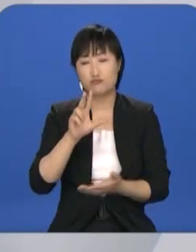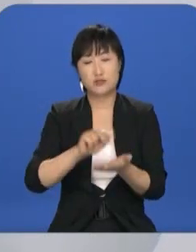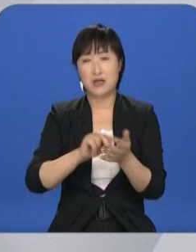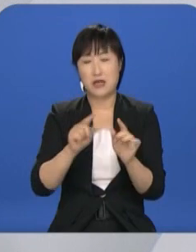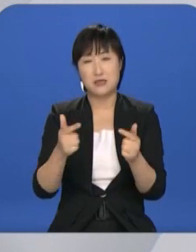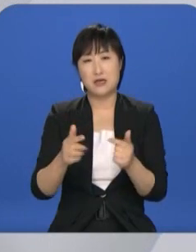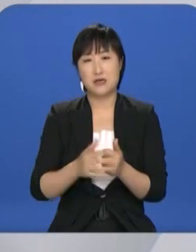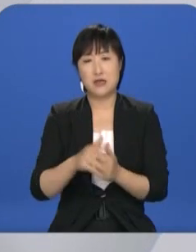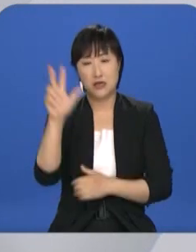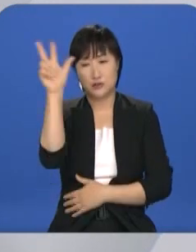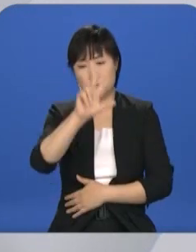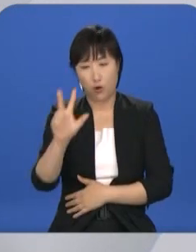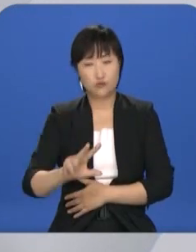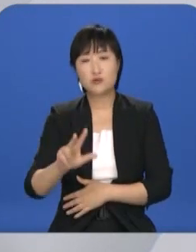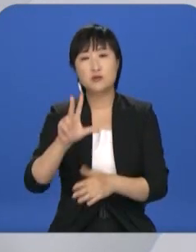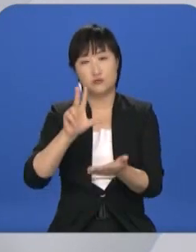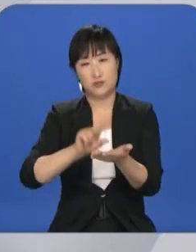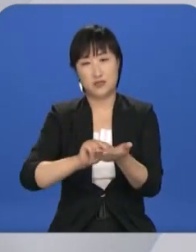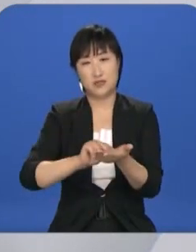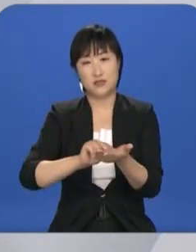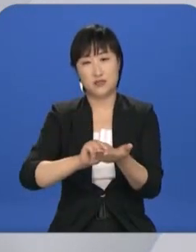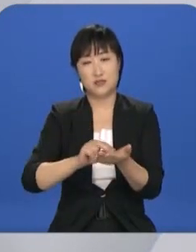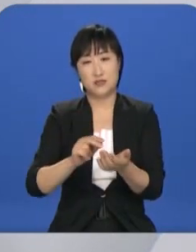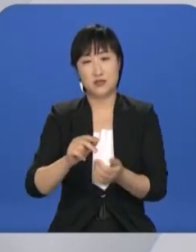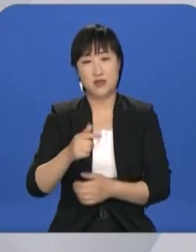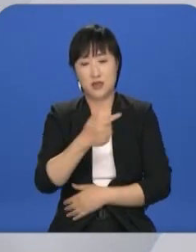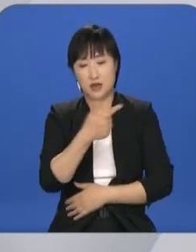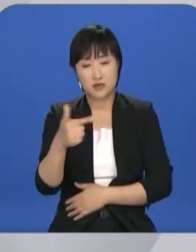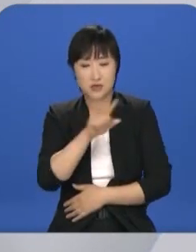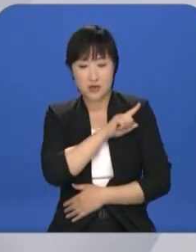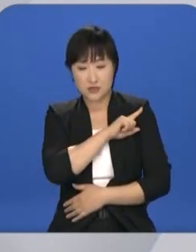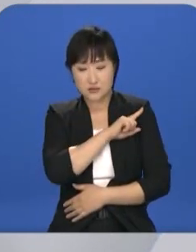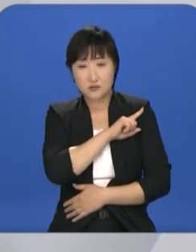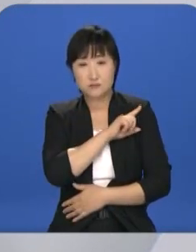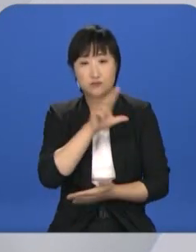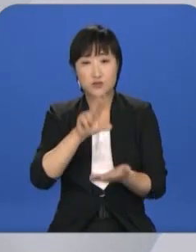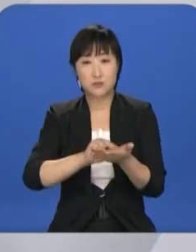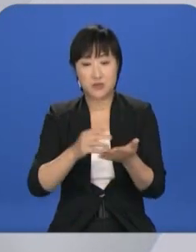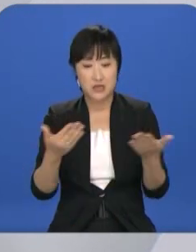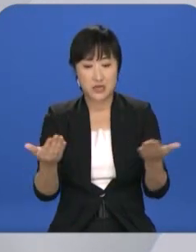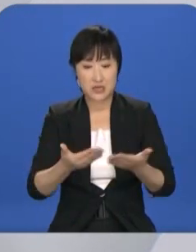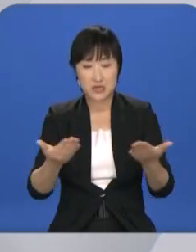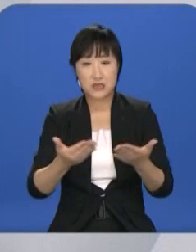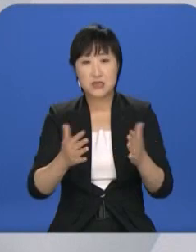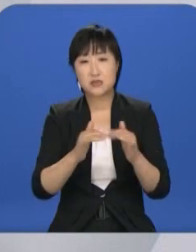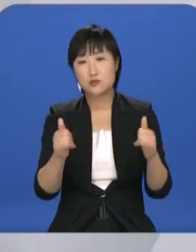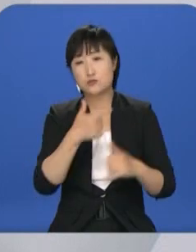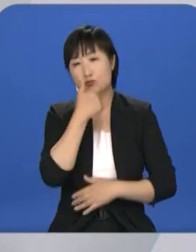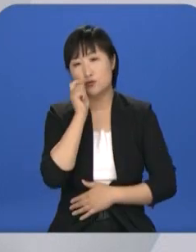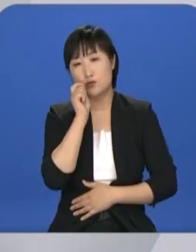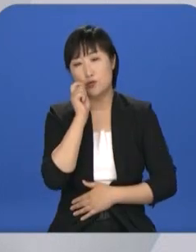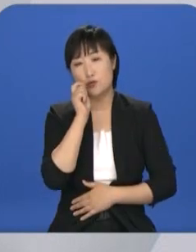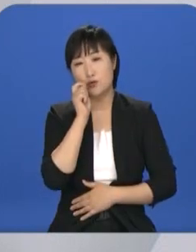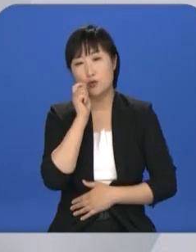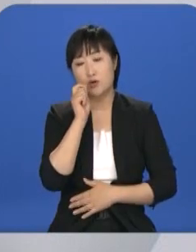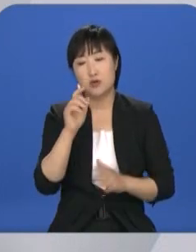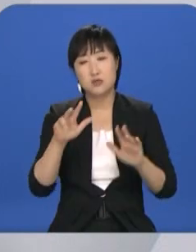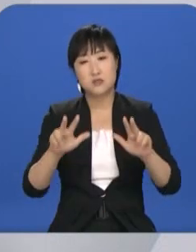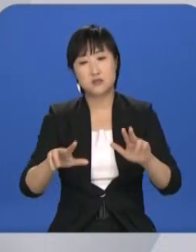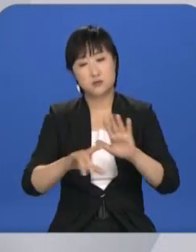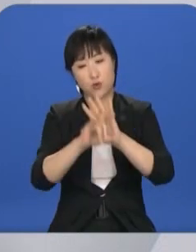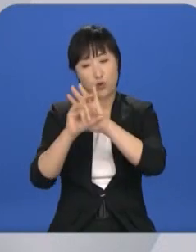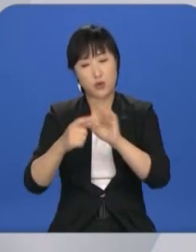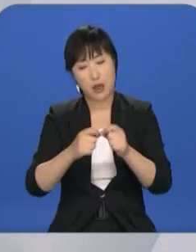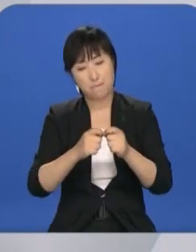진도군만의 문제가 아니라고 봅니다. 전국적인 문제인데 또 가장 큰 문제는 일손 부족이라고 봅니다. 최근